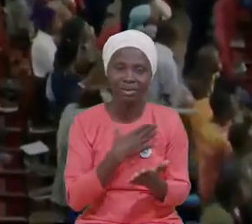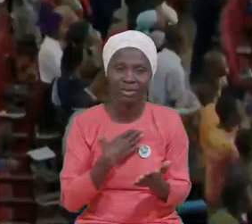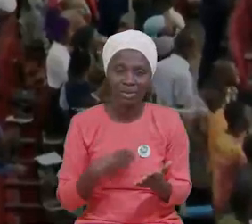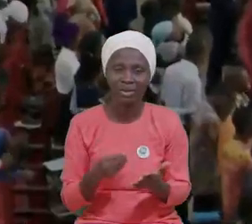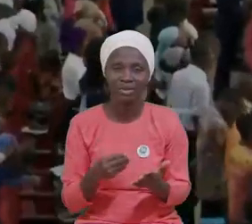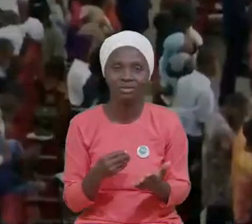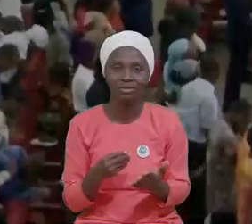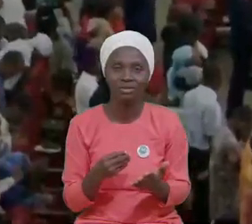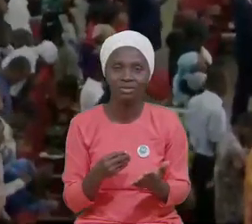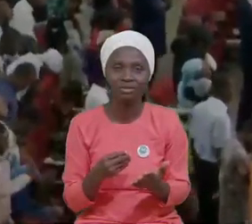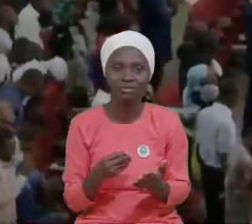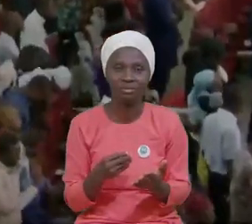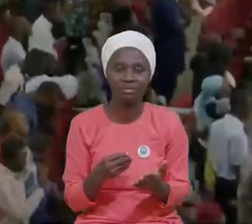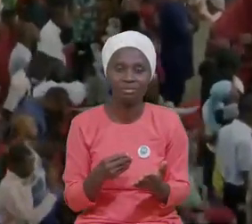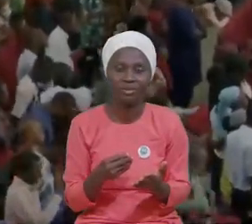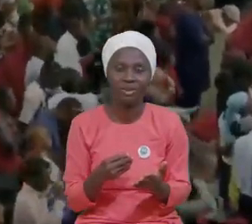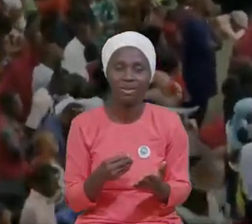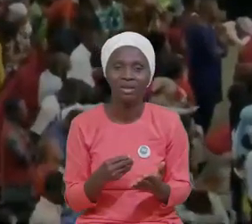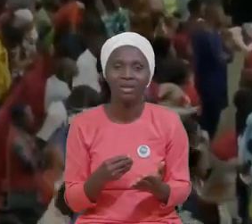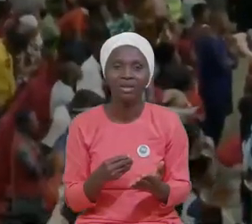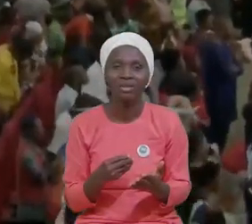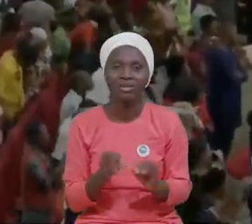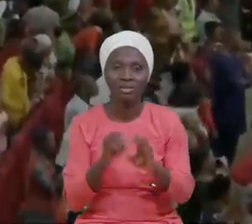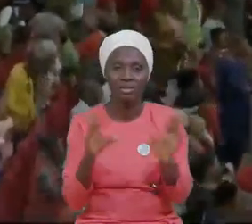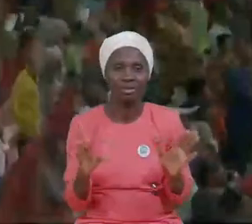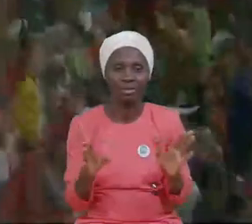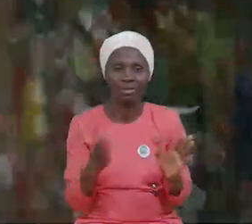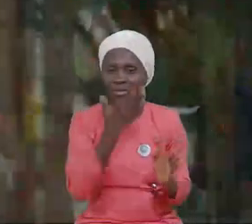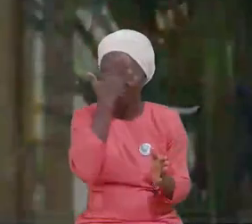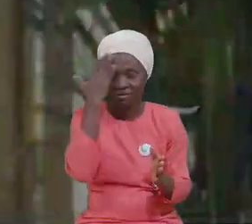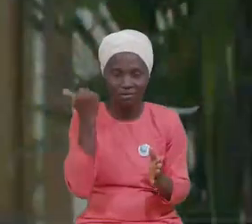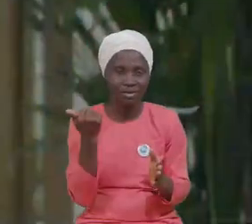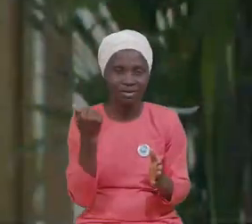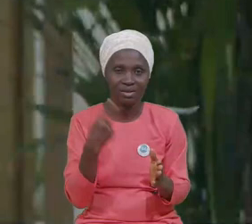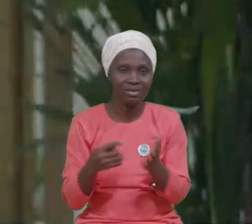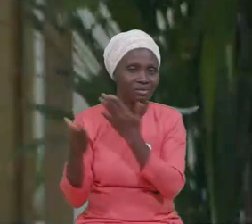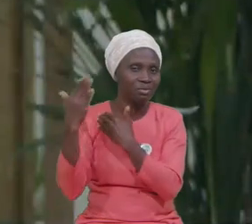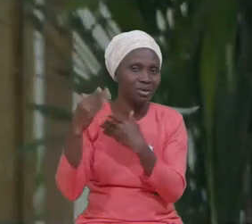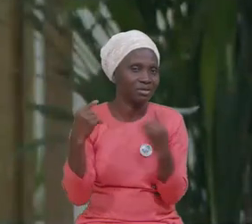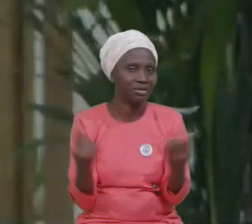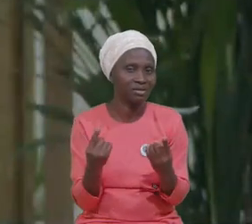Lève-toi des péchés de la honte du passé. Oublie ton passé.